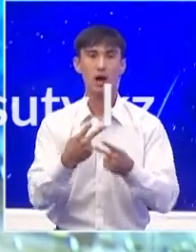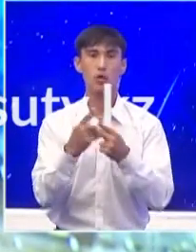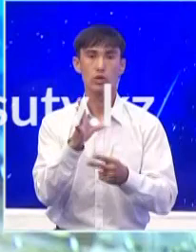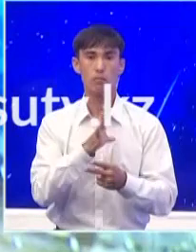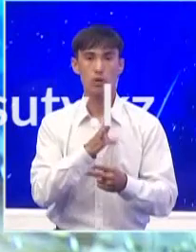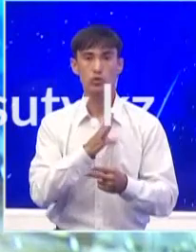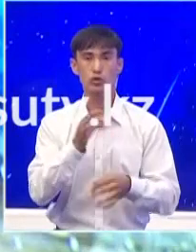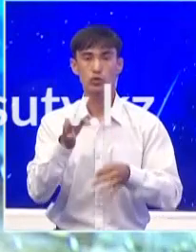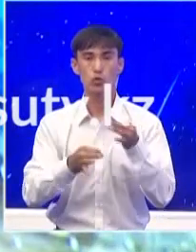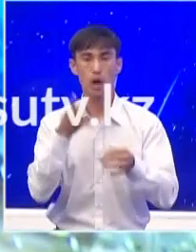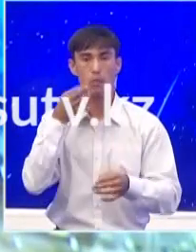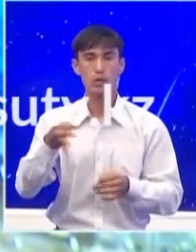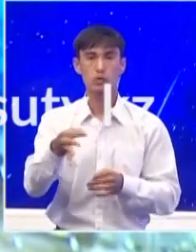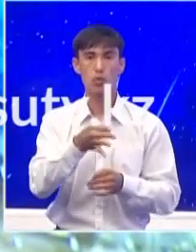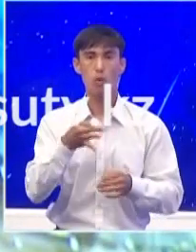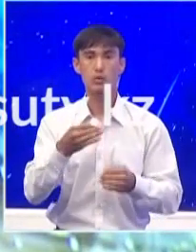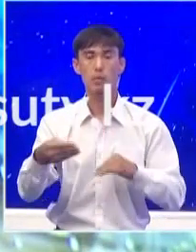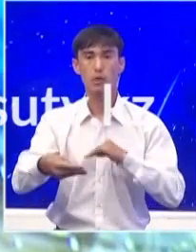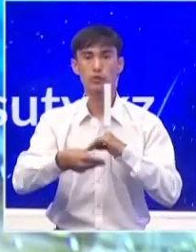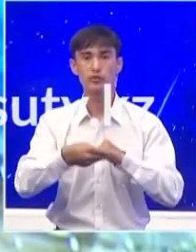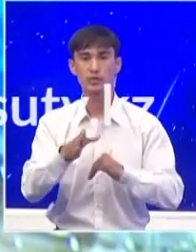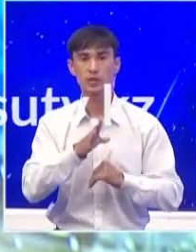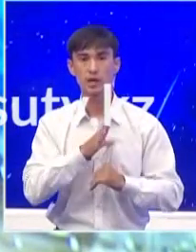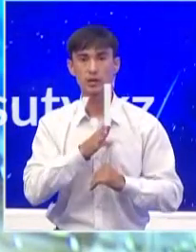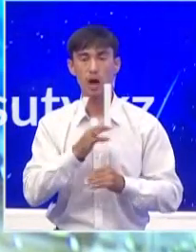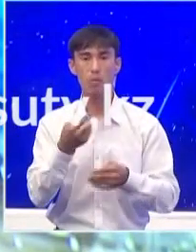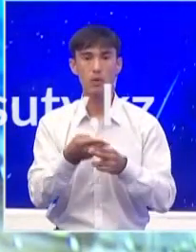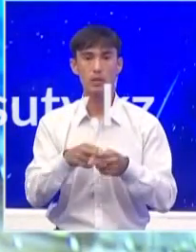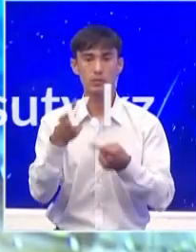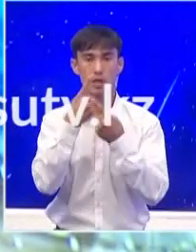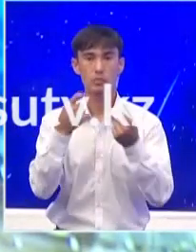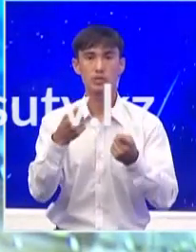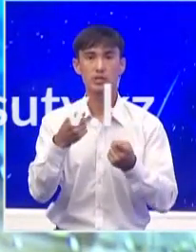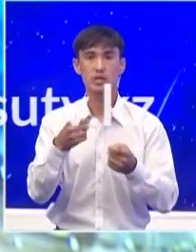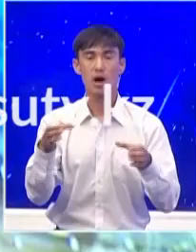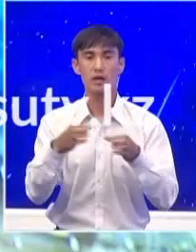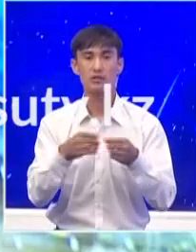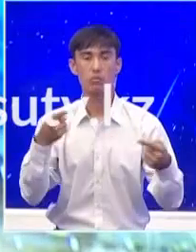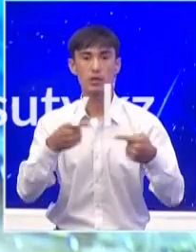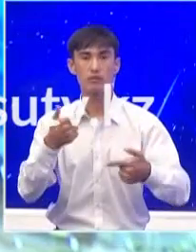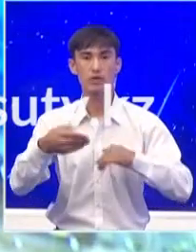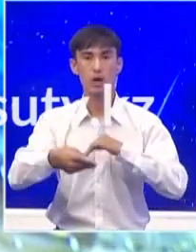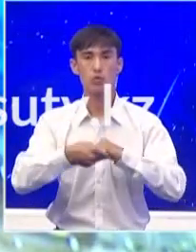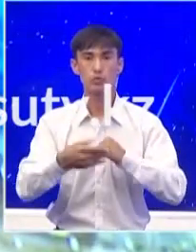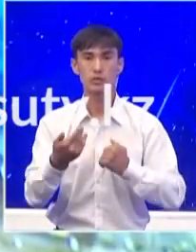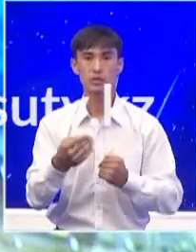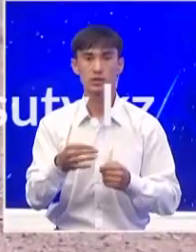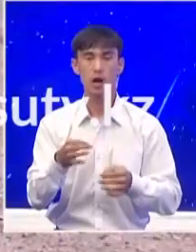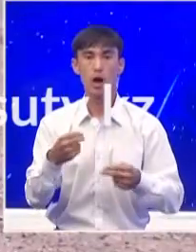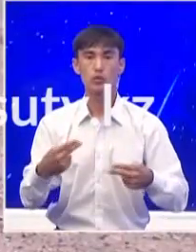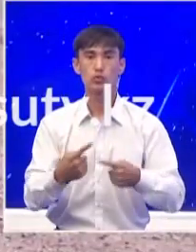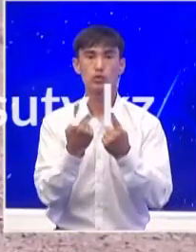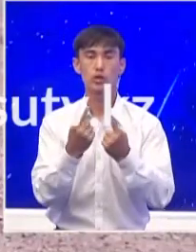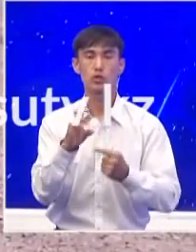судья из алматинской области за получение взятки об этом сообщили в агентстве по противодействию коррупции осужденные